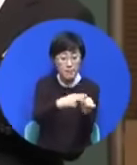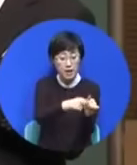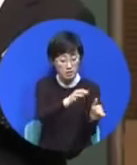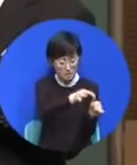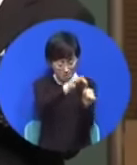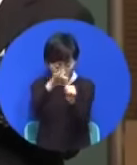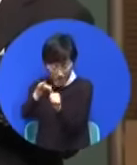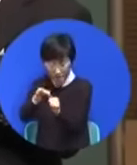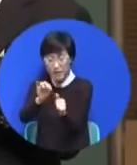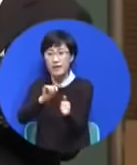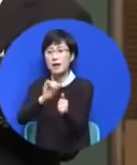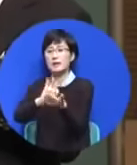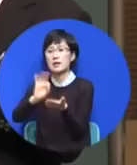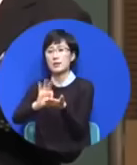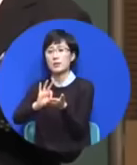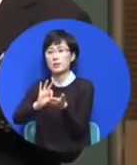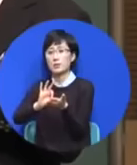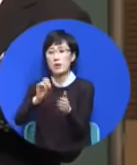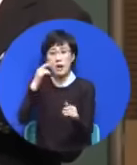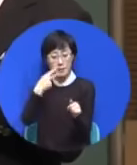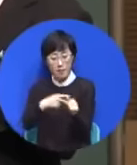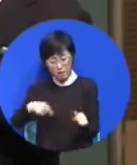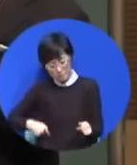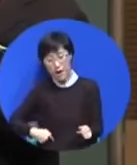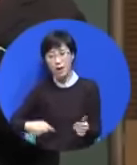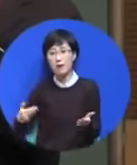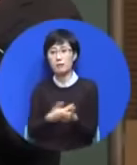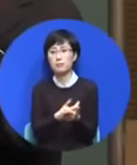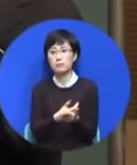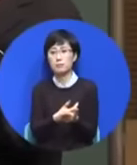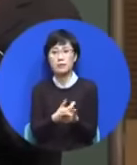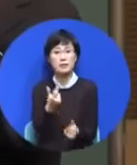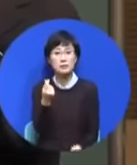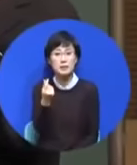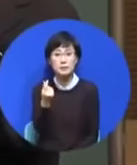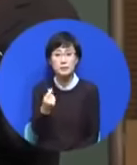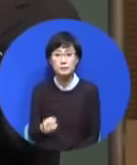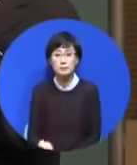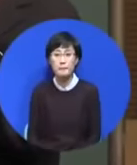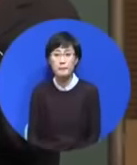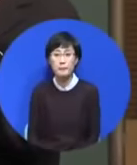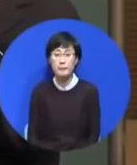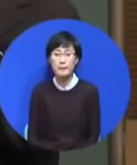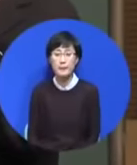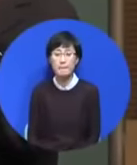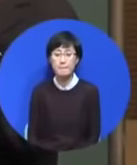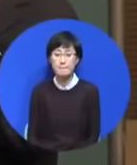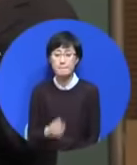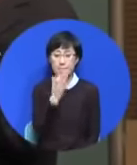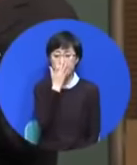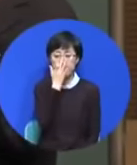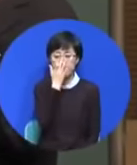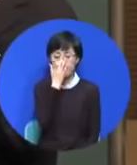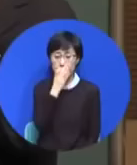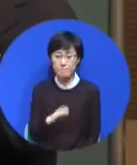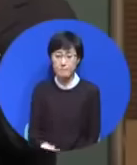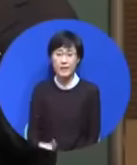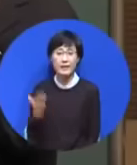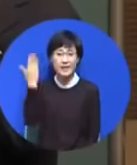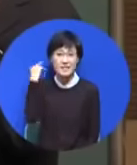버렸 라운 일이 저는이 얘기 안 했습니까 예를